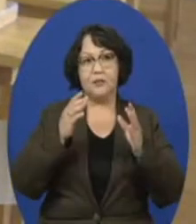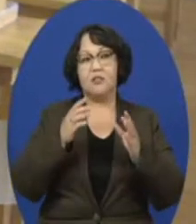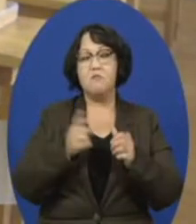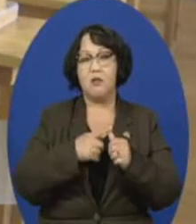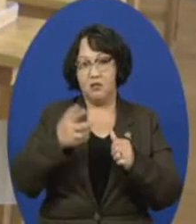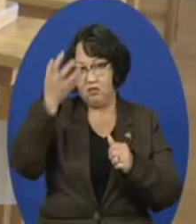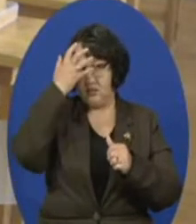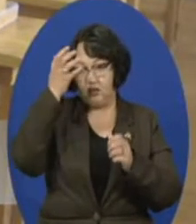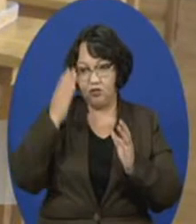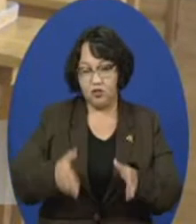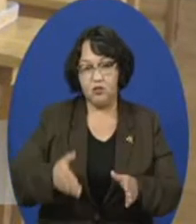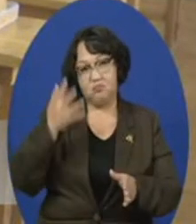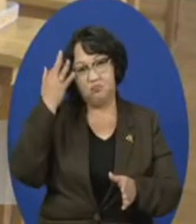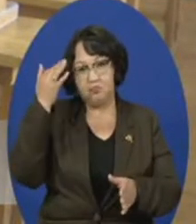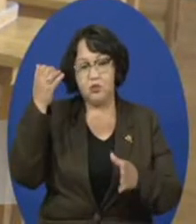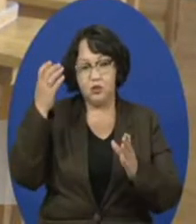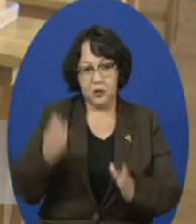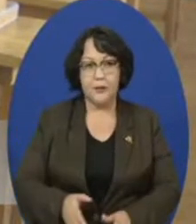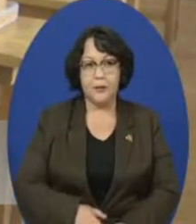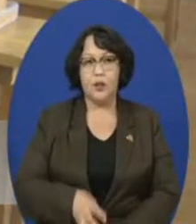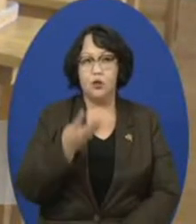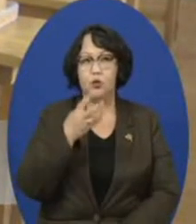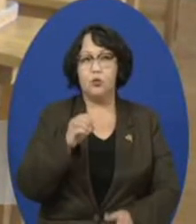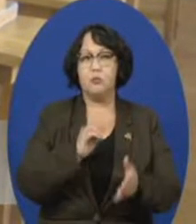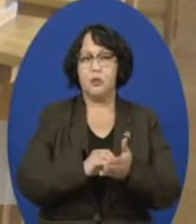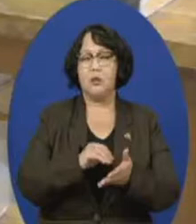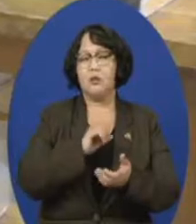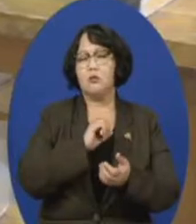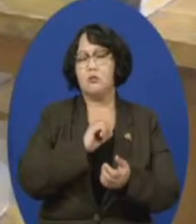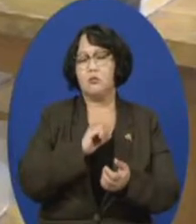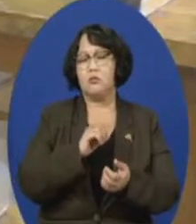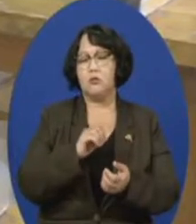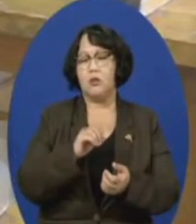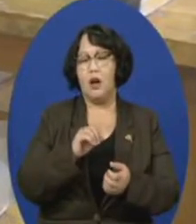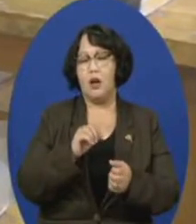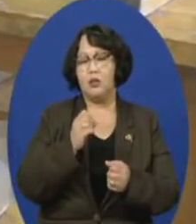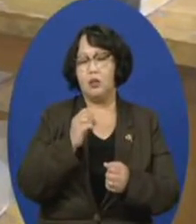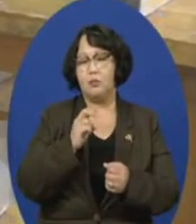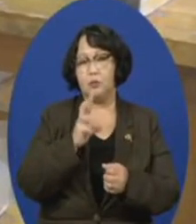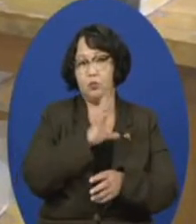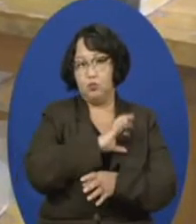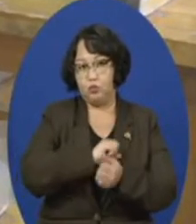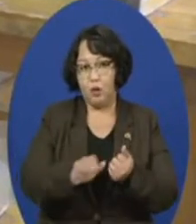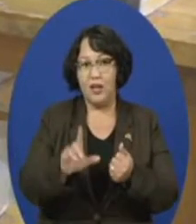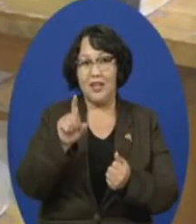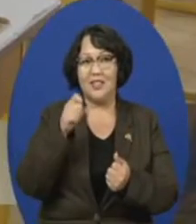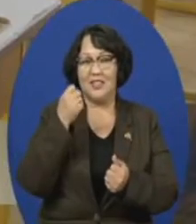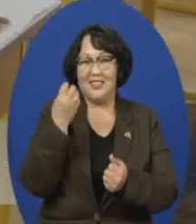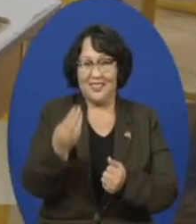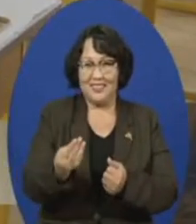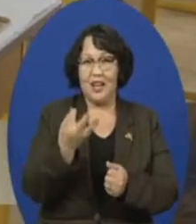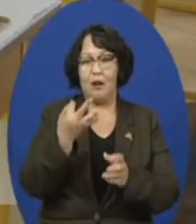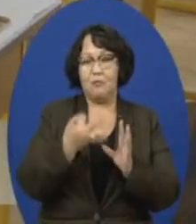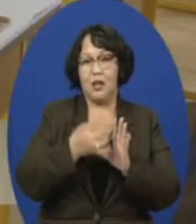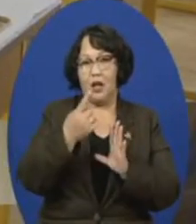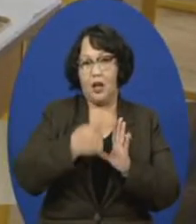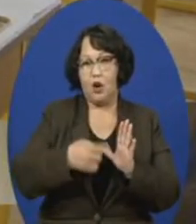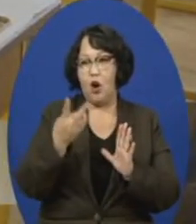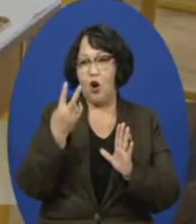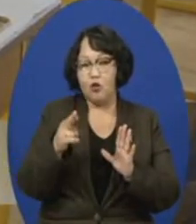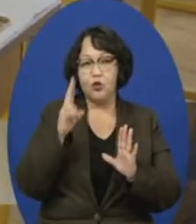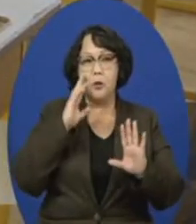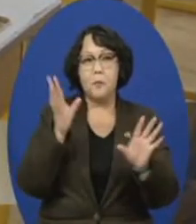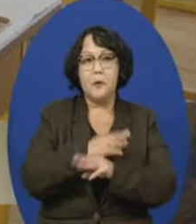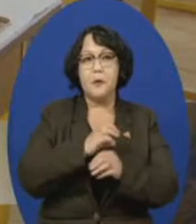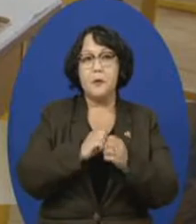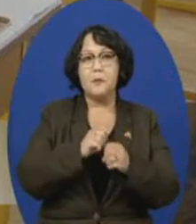гаргана. Энэ жил ерөнхий боловсролын сургуулиа төгссөн 40 мянган орчим эсэлчдийн эсэлтийн ерхий шалгалтын тавыг 8-р сар хүртэл хойшлуулсан. 8-р сарын 20-нд